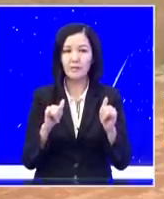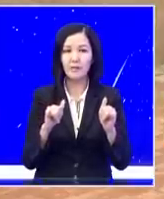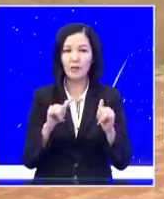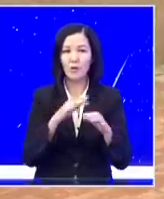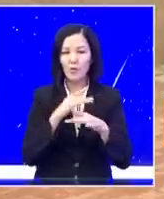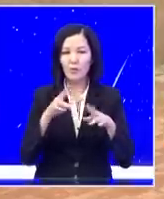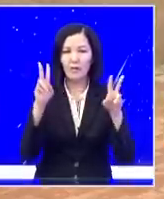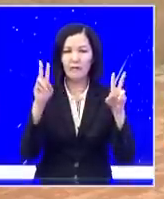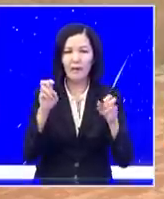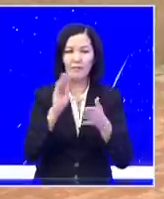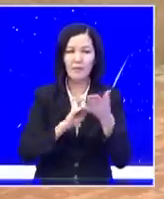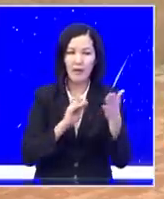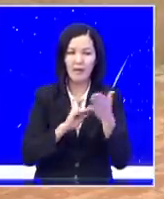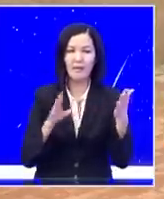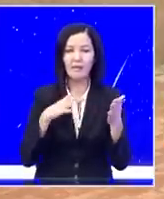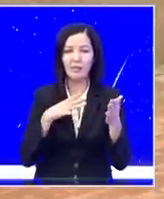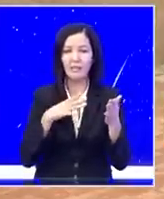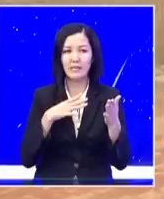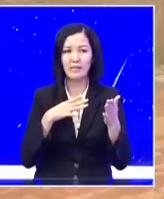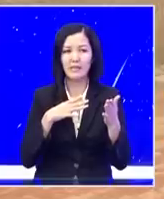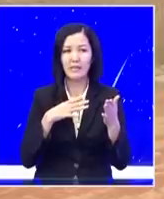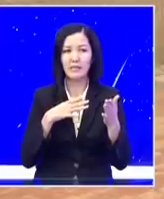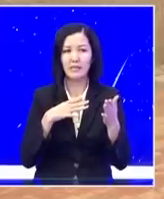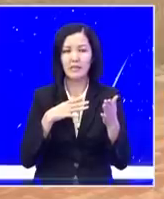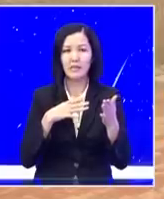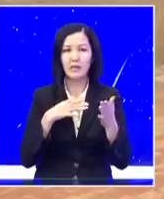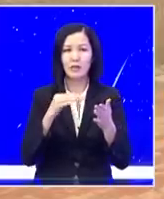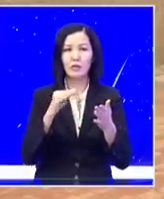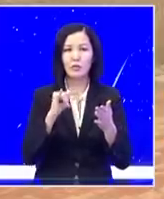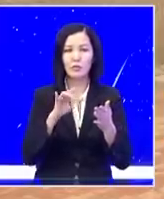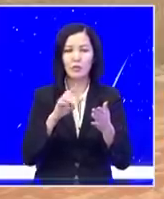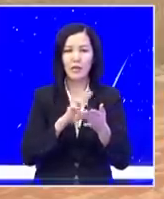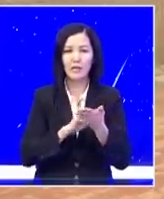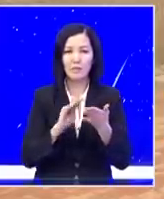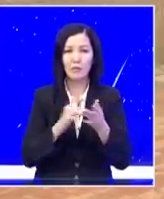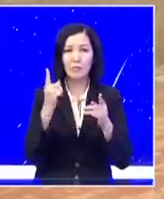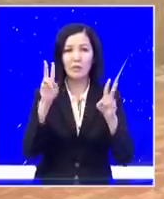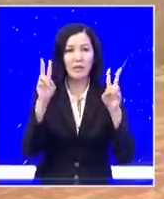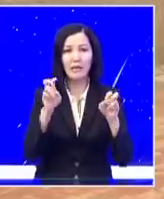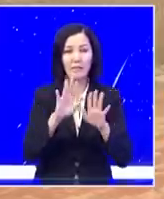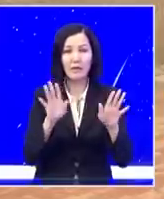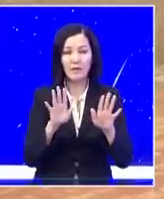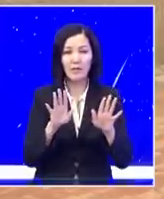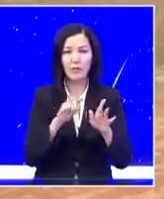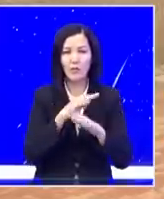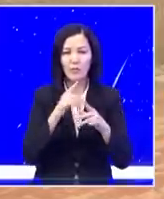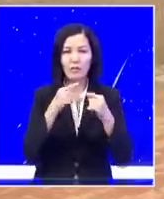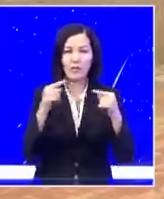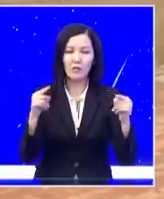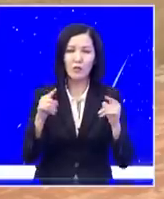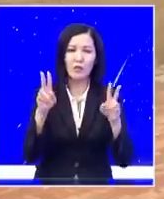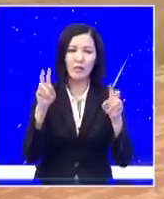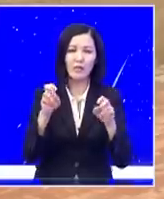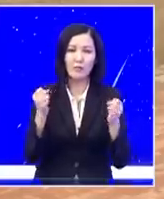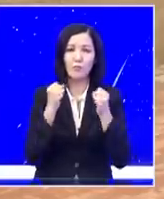жазды. Әрине, ол журналист болғаннан кейін бір тақырыппен байланып қалмайды. Осы ең алғашқы қадамын